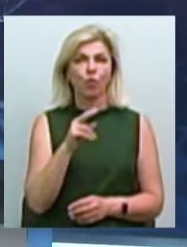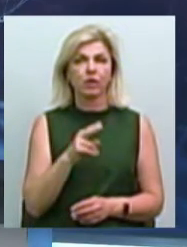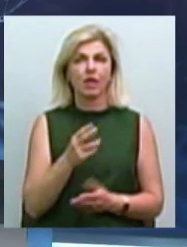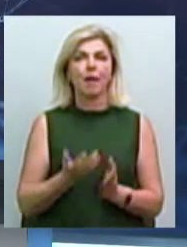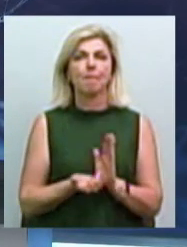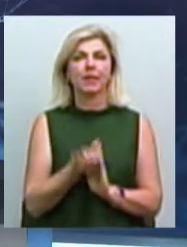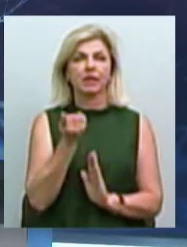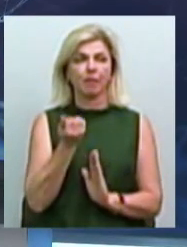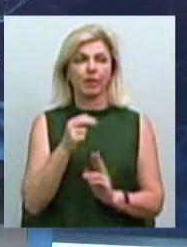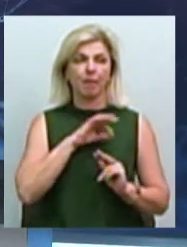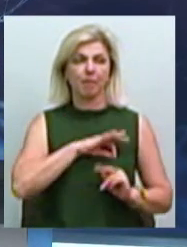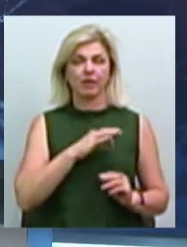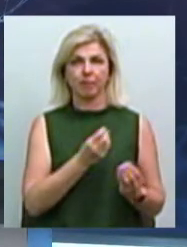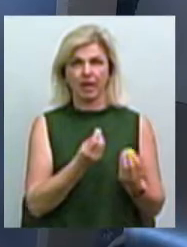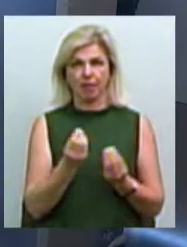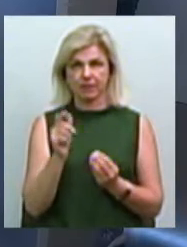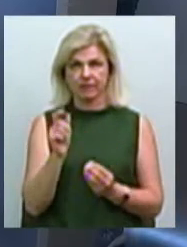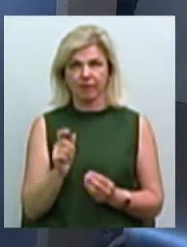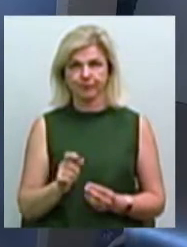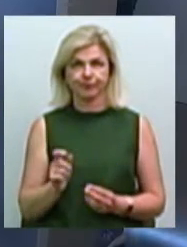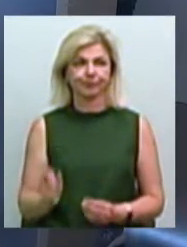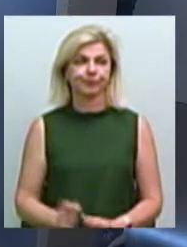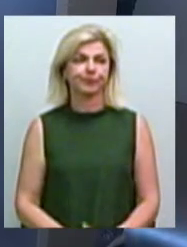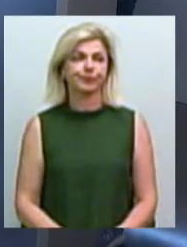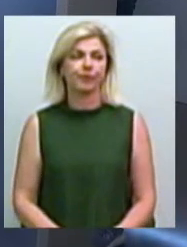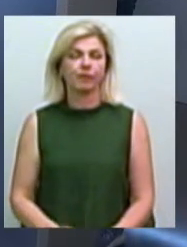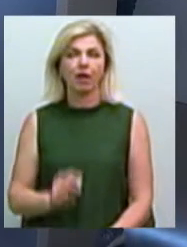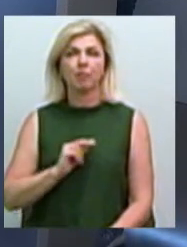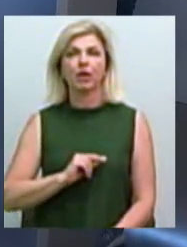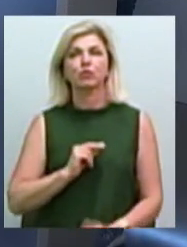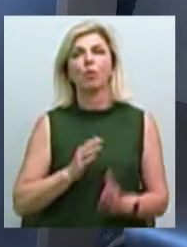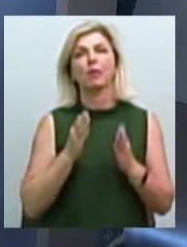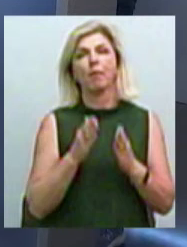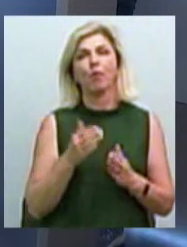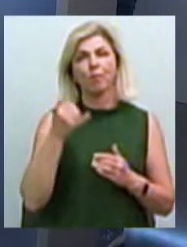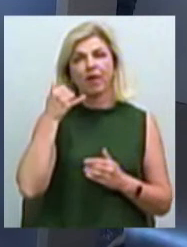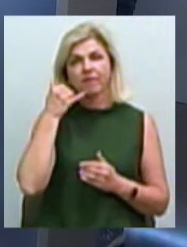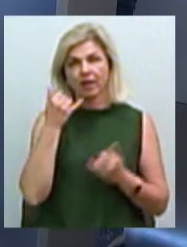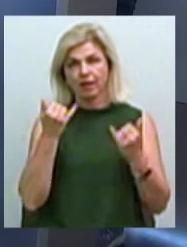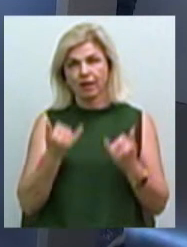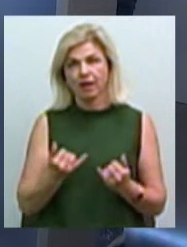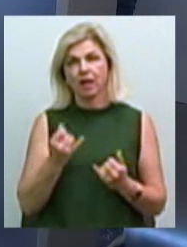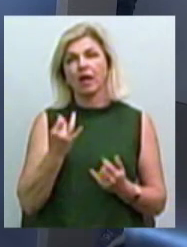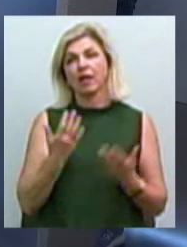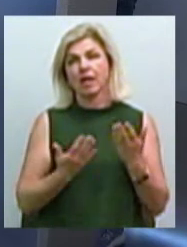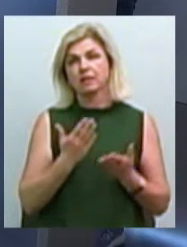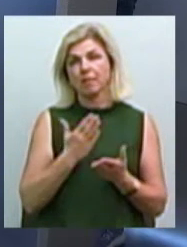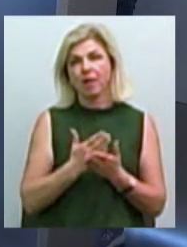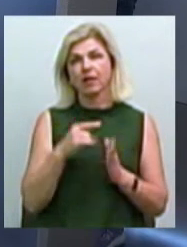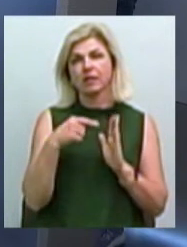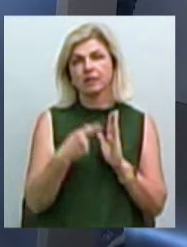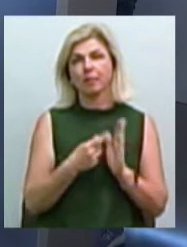Миколаївській області. Вітаю, Володимире. Добрий день. Ми працюємо в прямому ефірі. Телефон студії 76-92-33. Якщо маєте запитання,